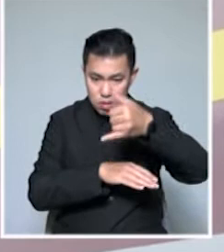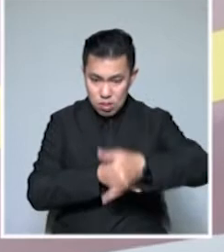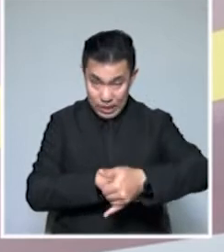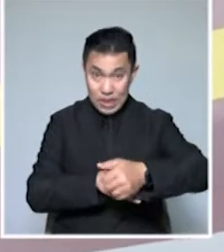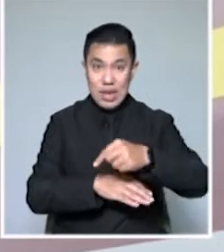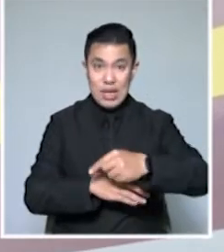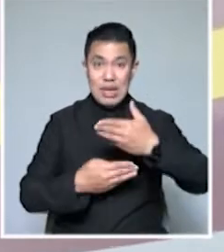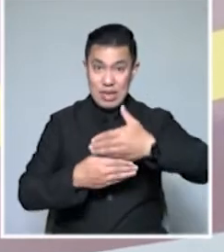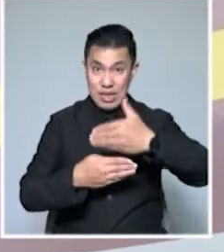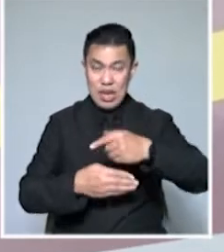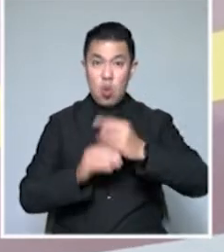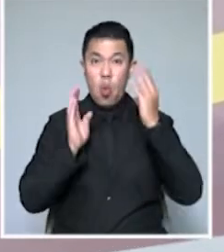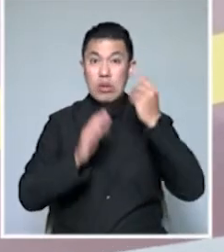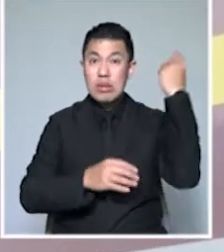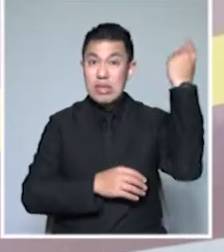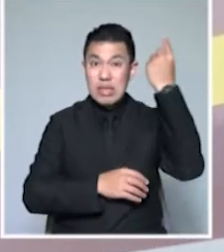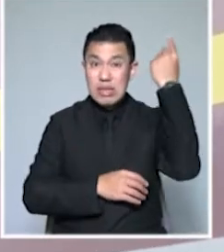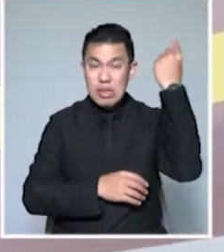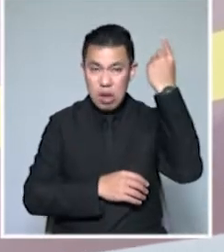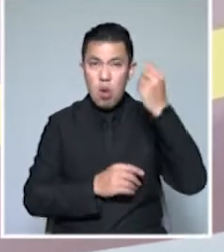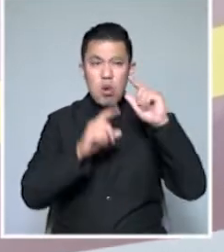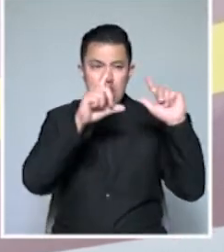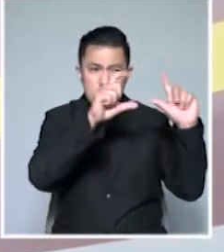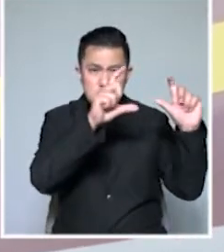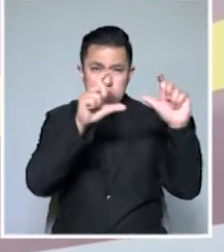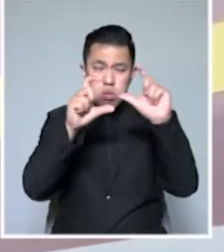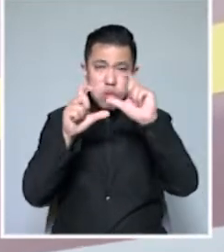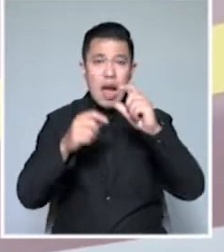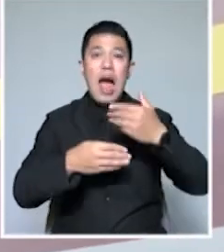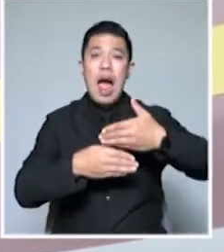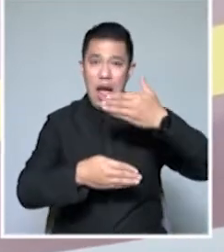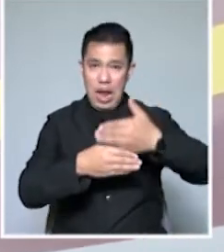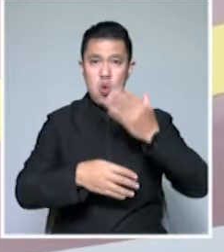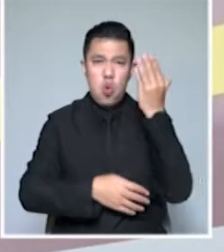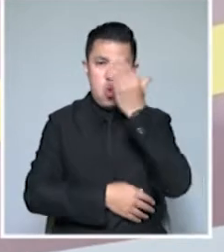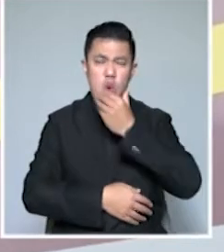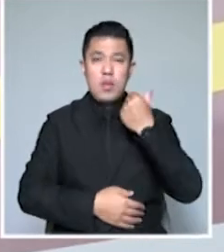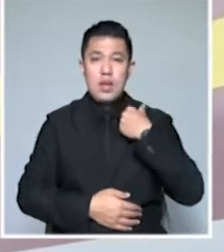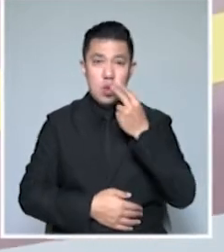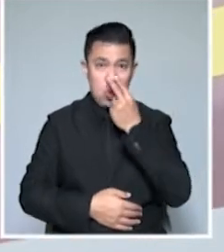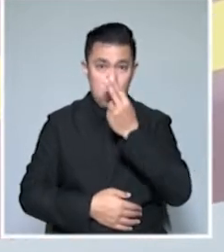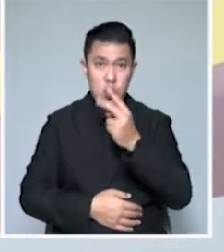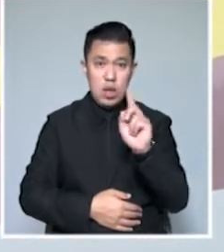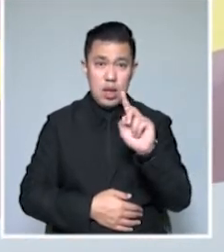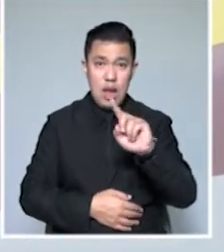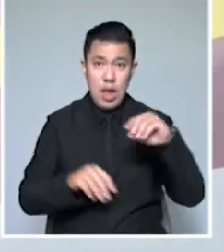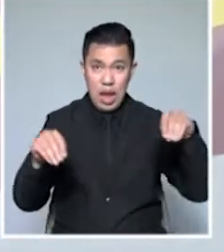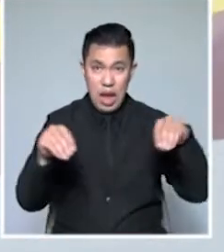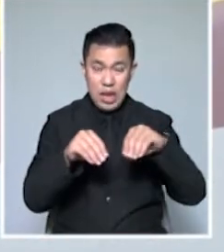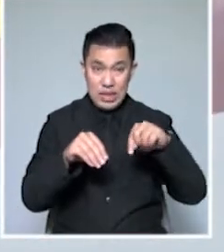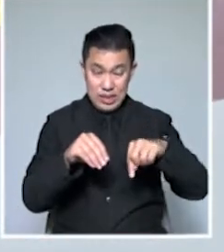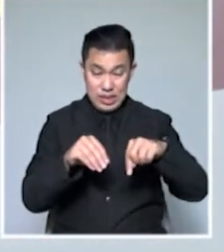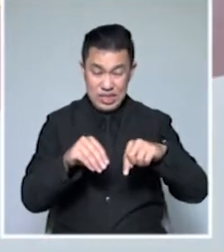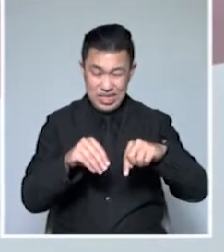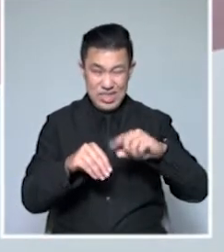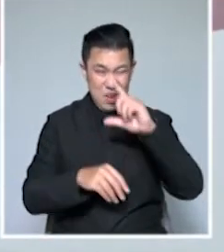สักชลสิทธิ์ค่ะให้นักท่องเที่ยวนะคะได้ถ่ายรูปนะคะบนเขื่อนป่าสักกันอย่างสวยงามเลยทีเดียวเราจะเห็นนะคะจากด้านหลังค่ะตล